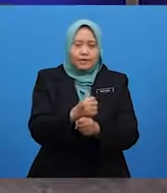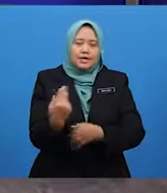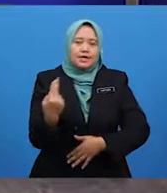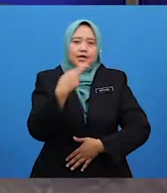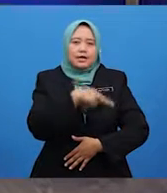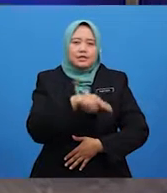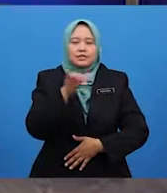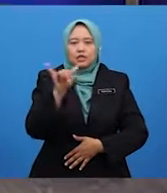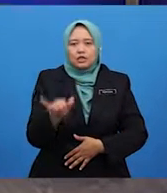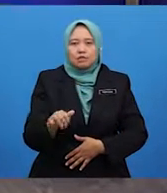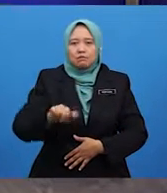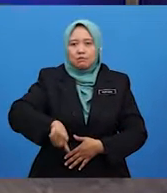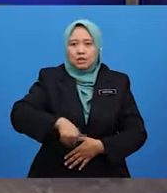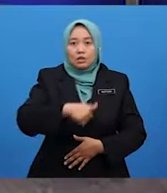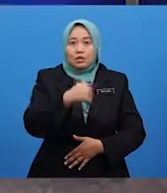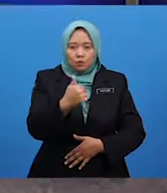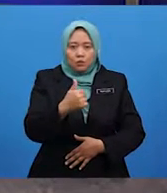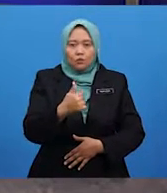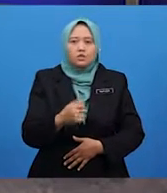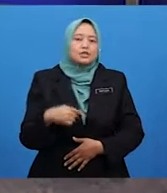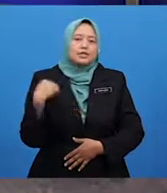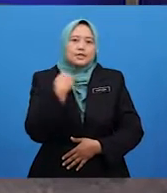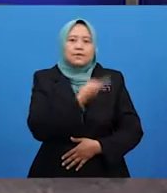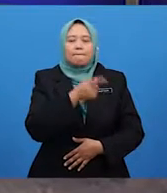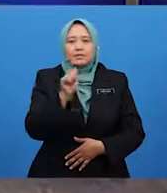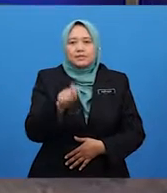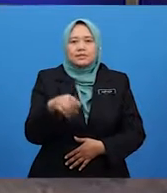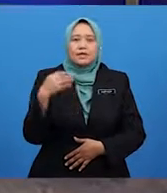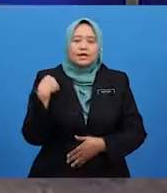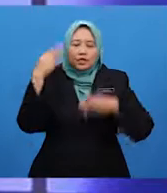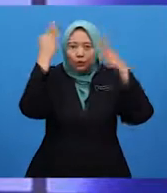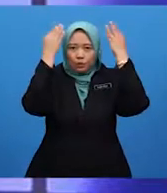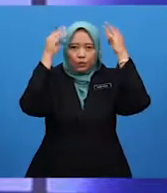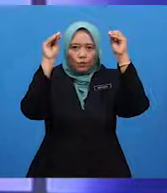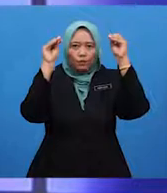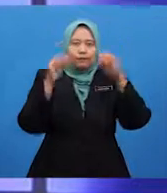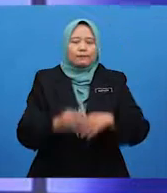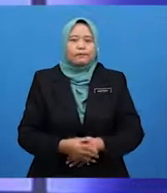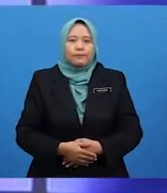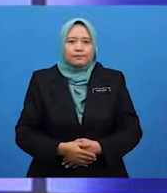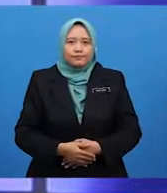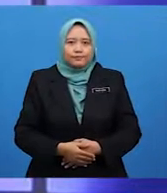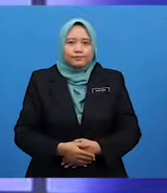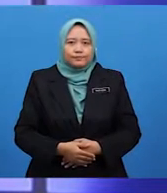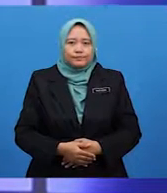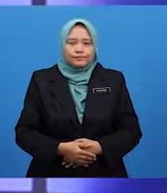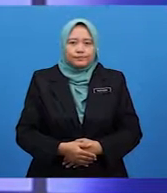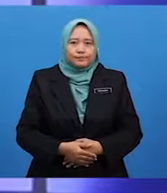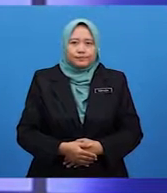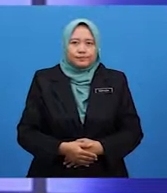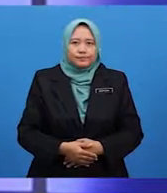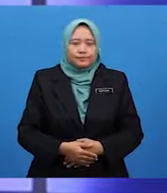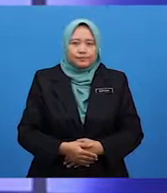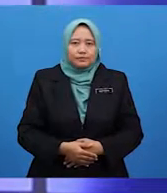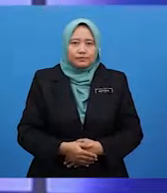betul dan juga hasilnya penting, bermutu. Yes, itu paling penting sekali. Bermutu. Baiklah, pelajar-pelajar di luar sana dan juga